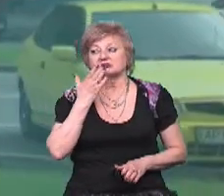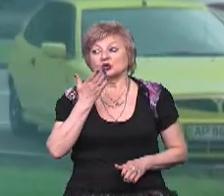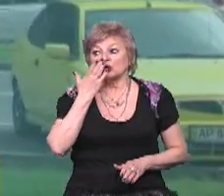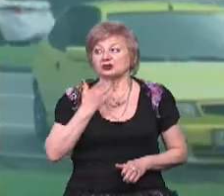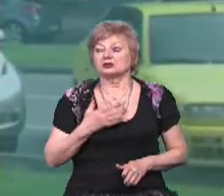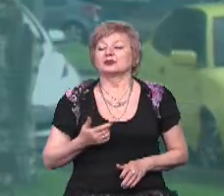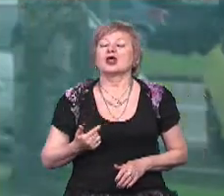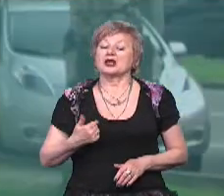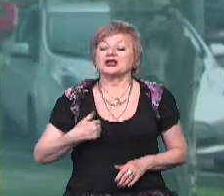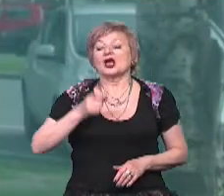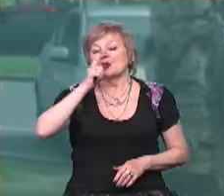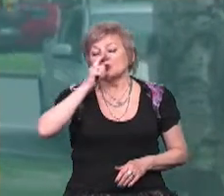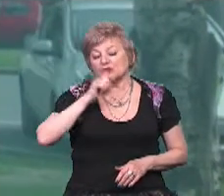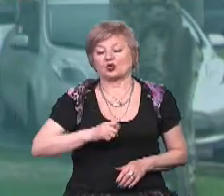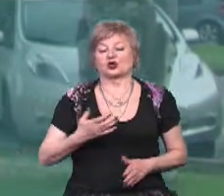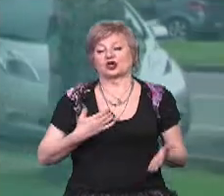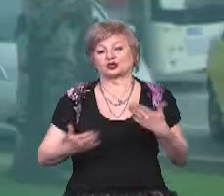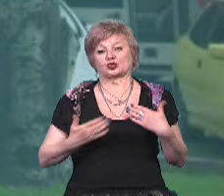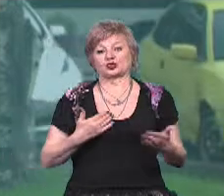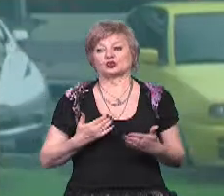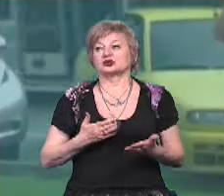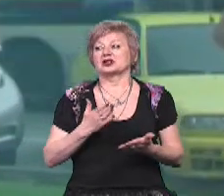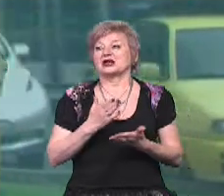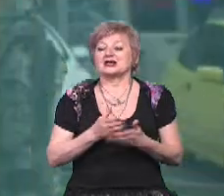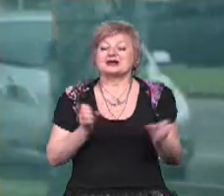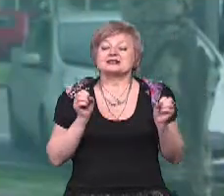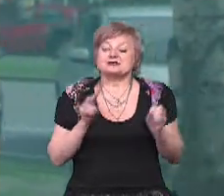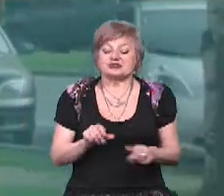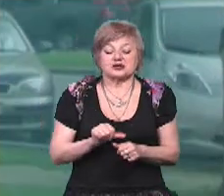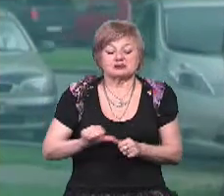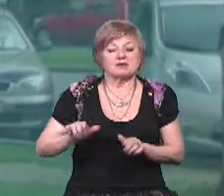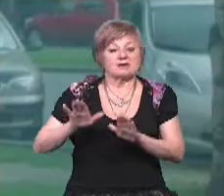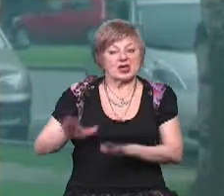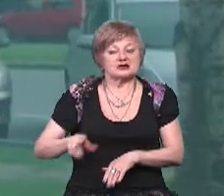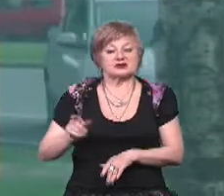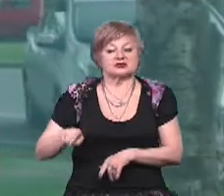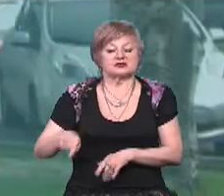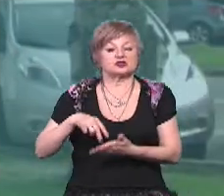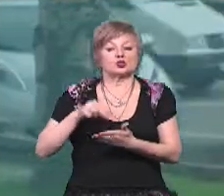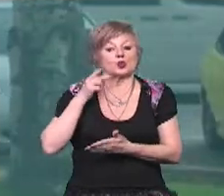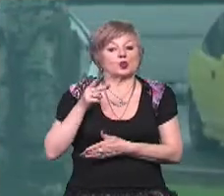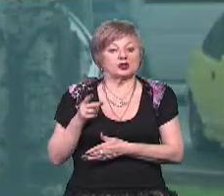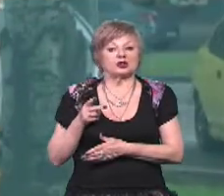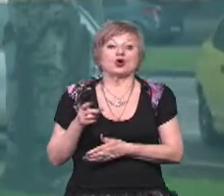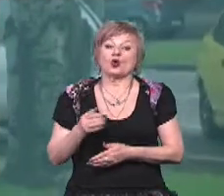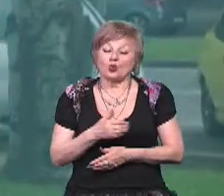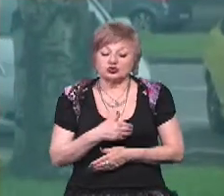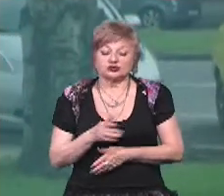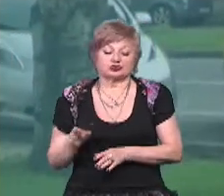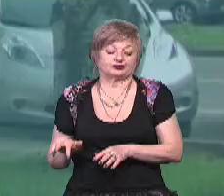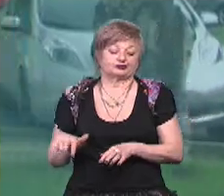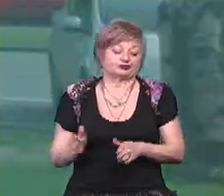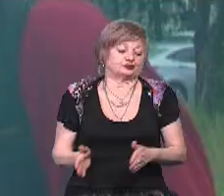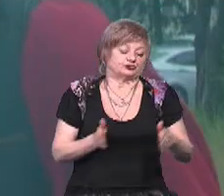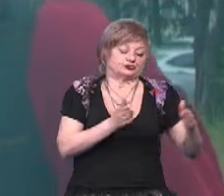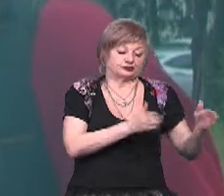Погано ставлюся, дуже погано ставлюся, адже є спеціально відведення місця, де можна палити. Тож їм варто відійти від зупинки до такого місця і